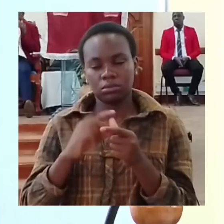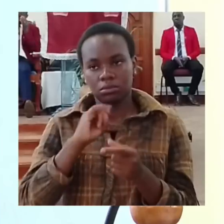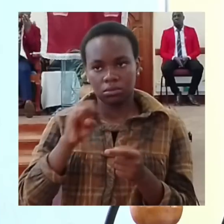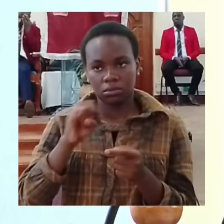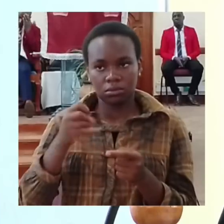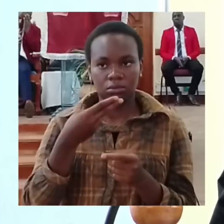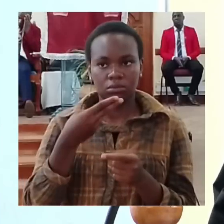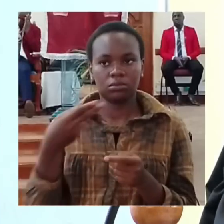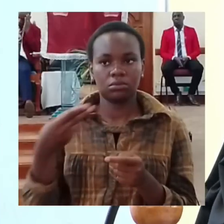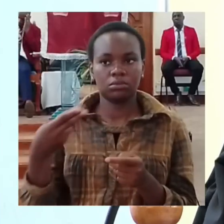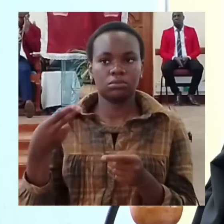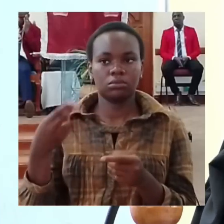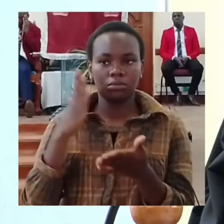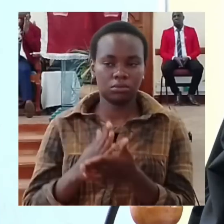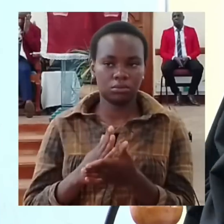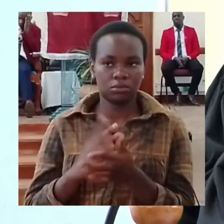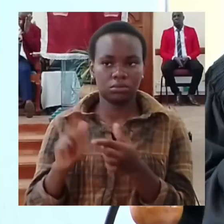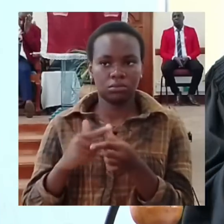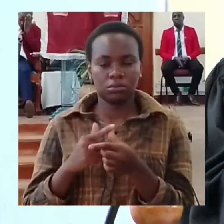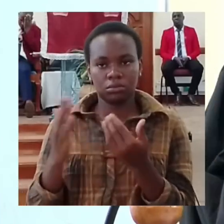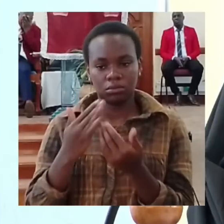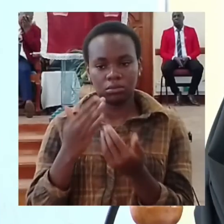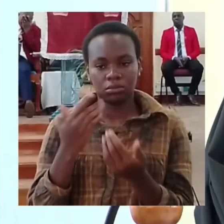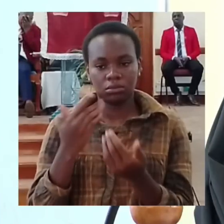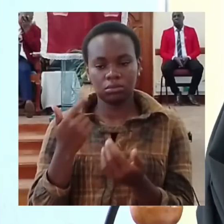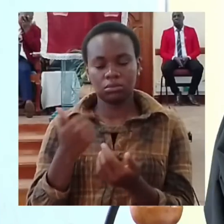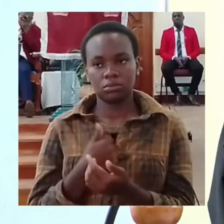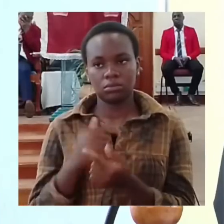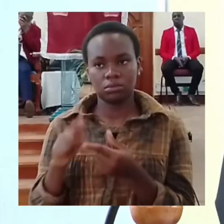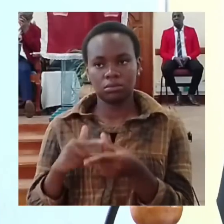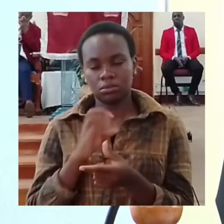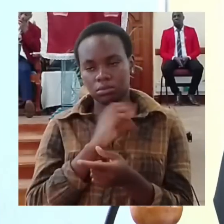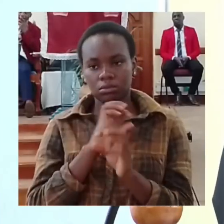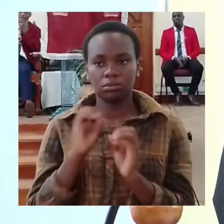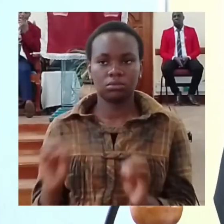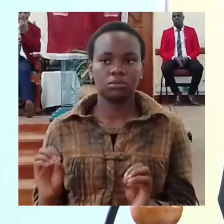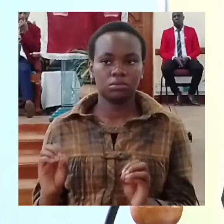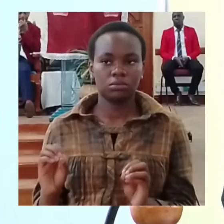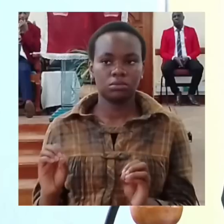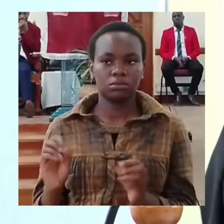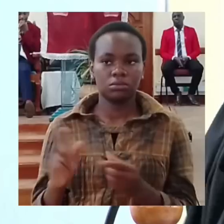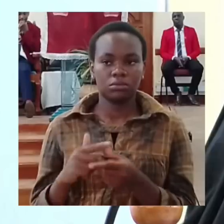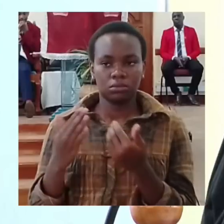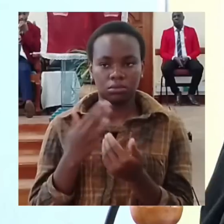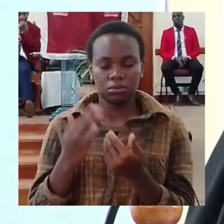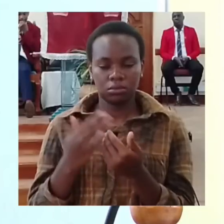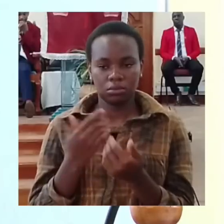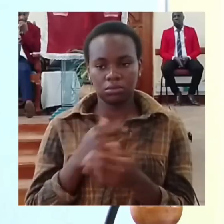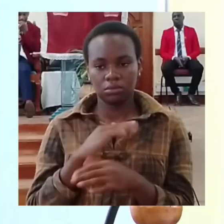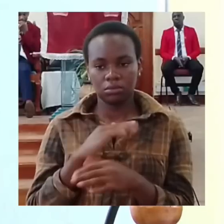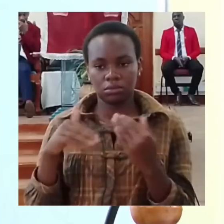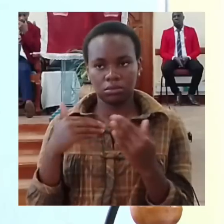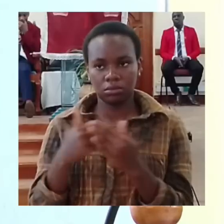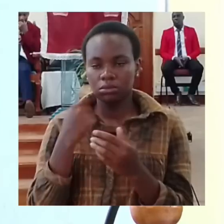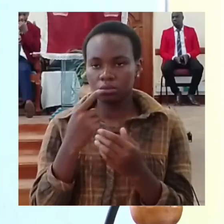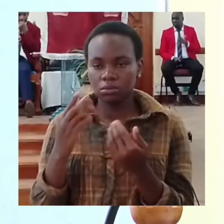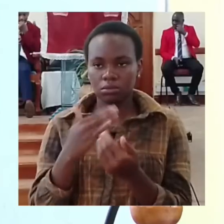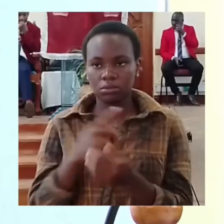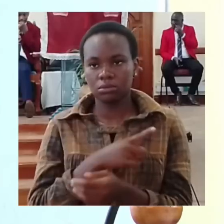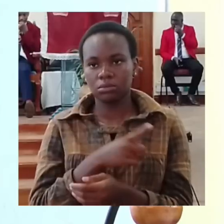Jehova niwe mũrĩithi wakwa. Ndire kĩndũ ingĩka atĩa? Mũrĩithi waku nũ? Nũ